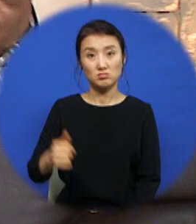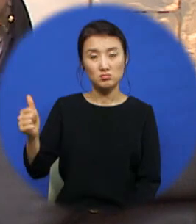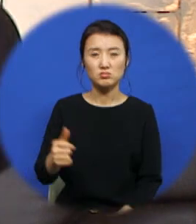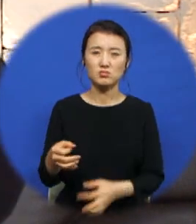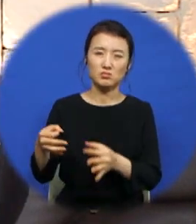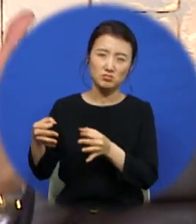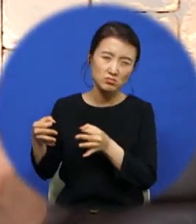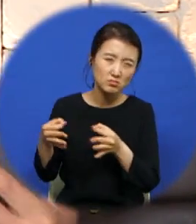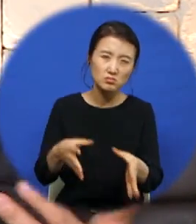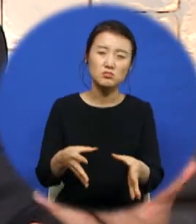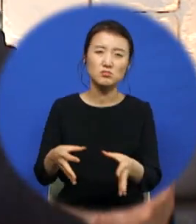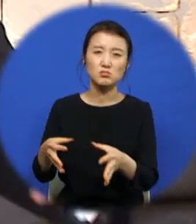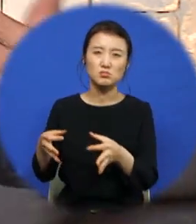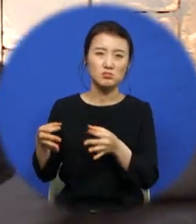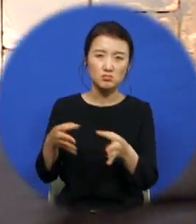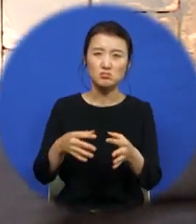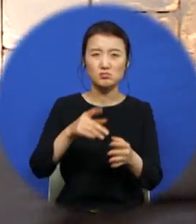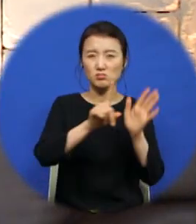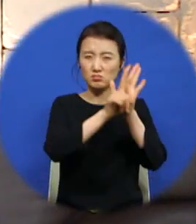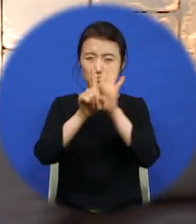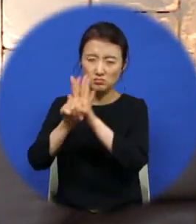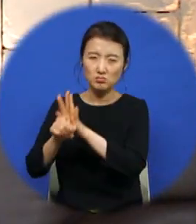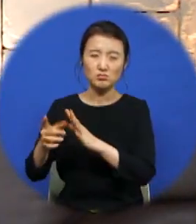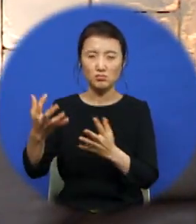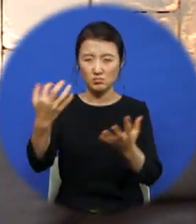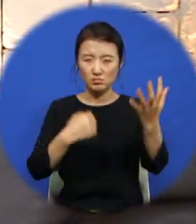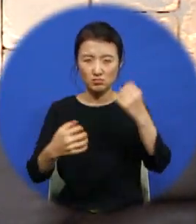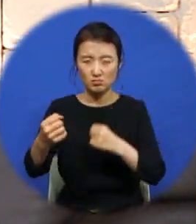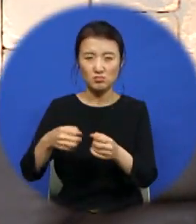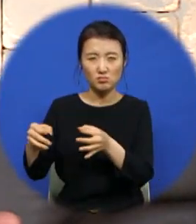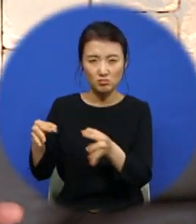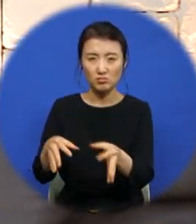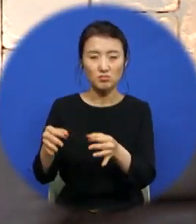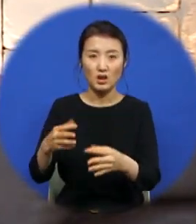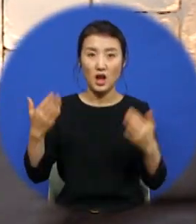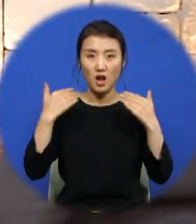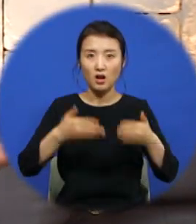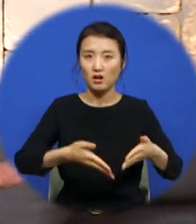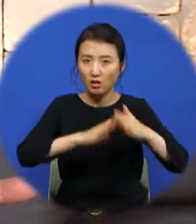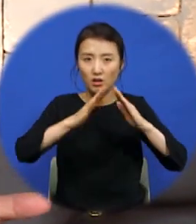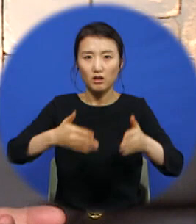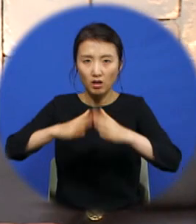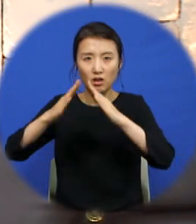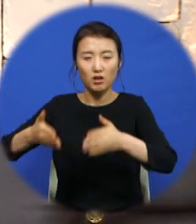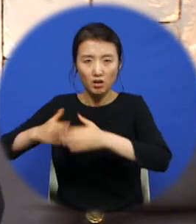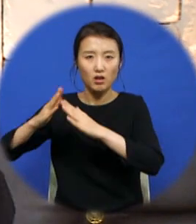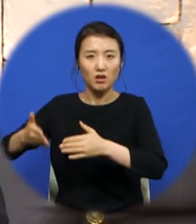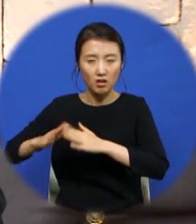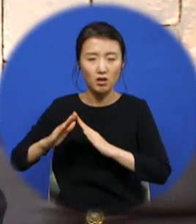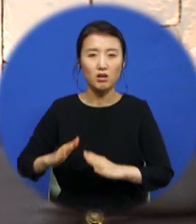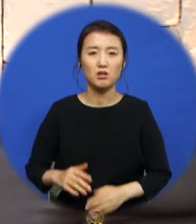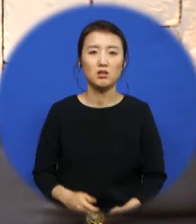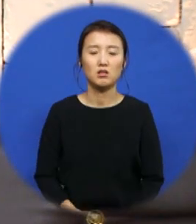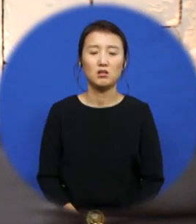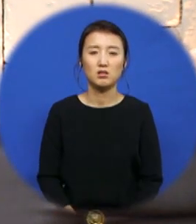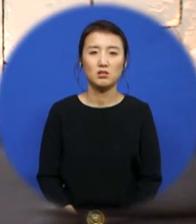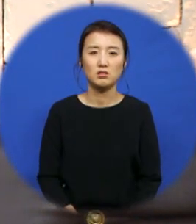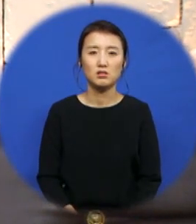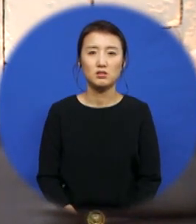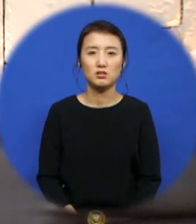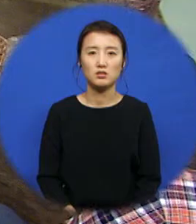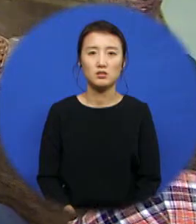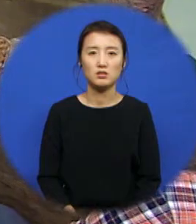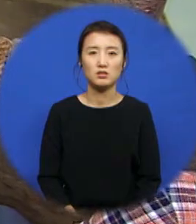음청 당의 받는 거예요 아 그 학교를 막 매일 그냥 그 물이 생길 정도로 바꿔 버린 겁니다